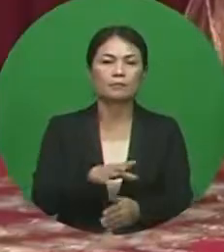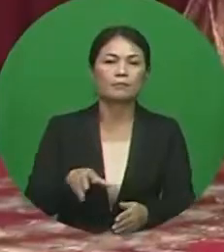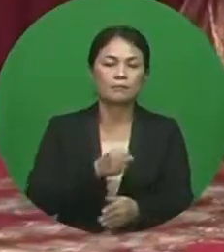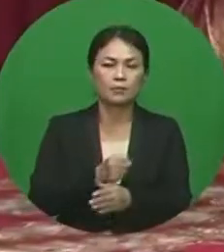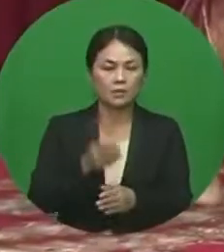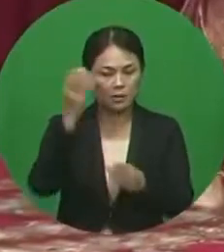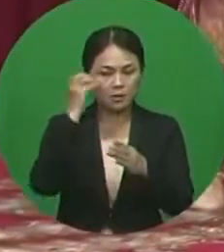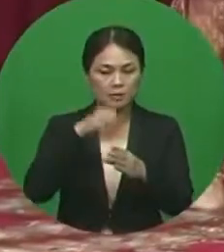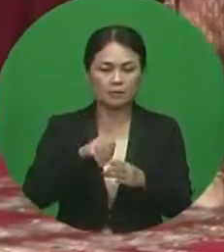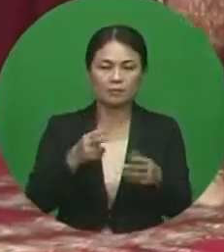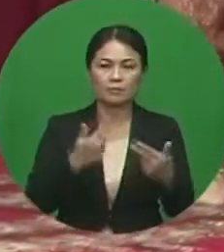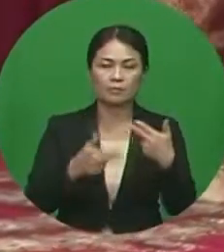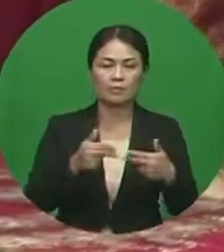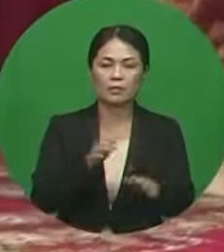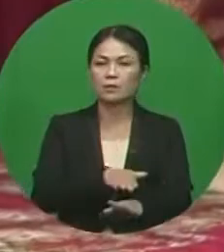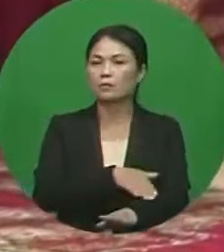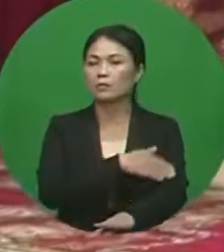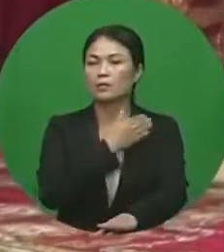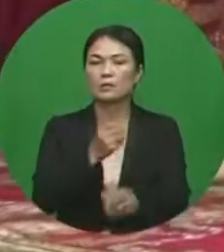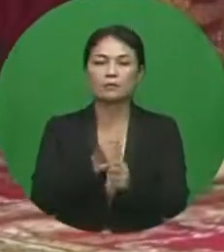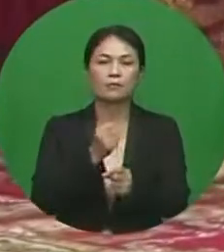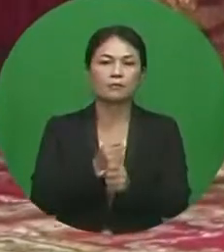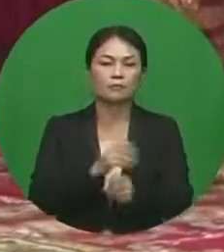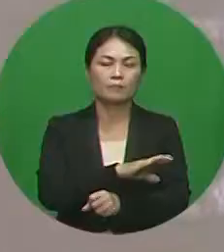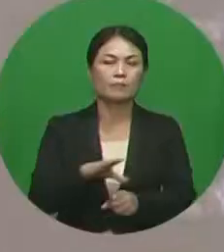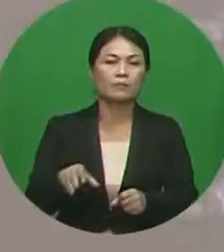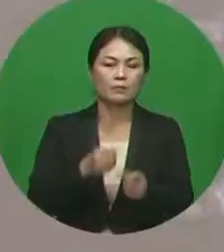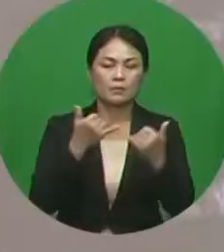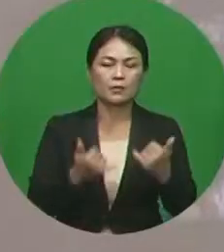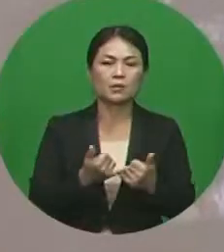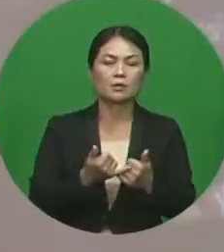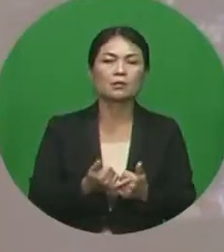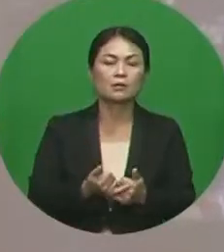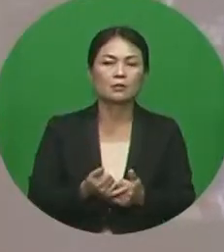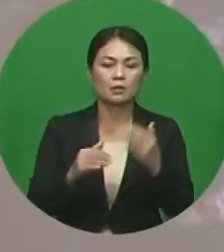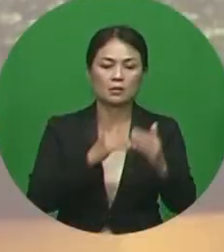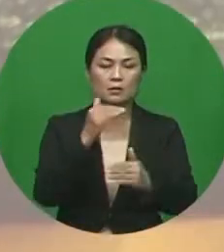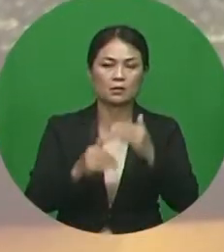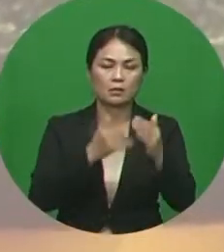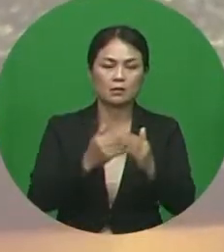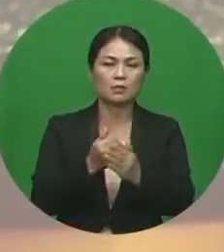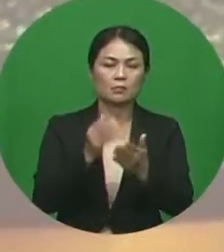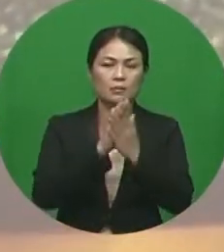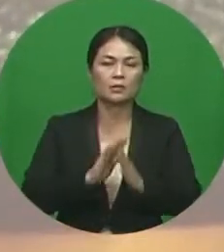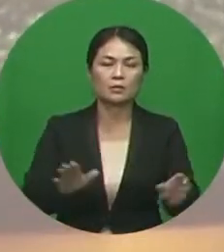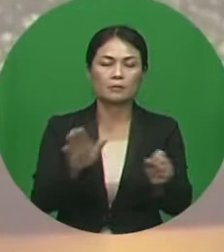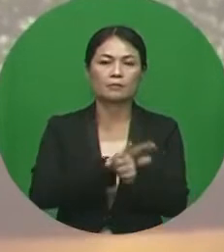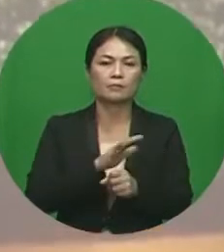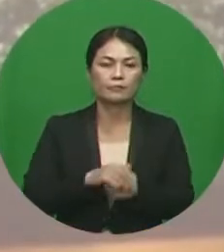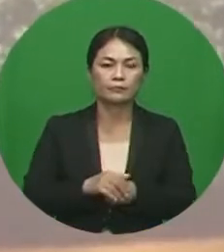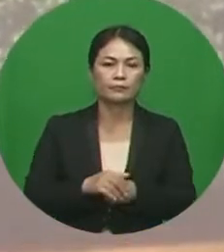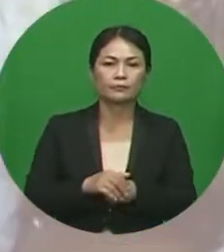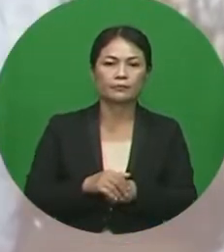បទពិសោធន៍នៃសង្គ្រាមដ៏រ៉ាំរ៉ៃបានធ្វើឲ្យកម្ពុជាបច្ចុប្បន្នមានការអភិវឌ្ឍនិងមានសន្តិភាពពេញលេញ។